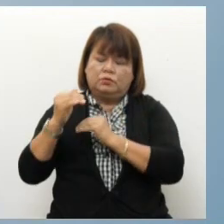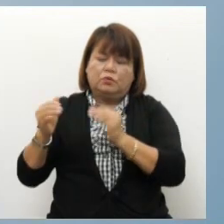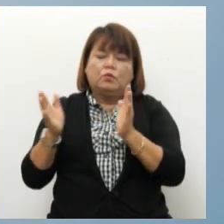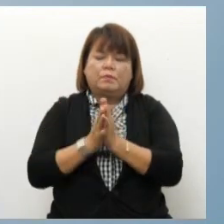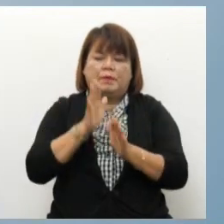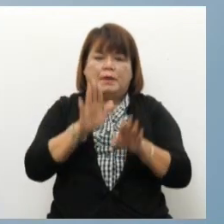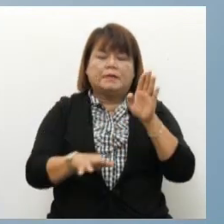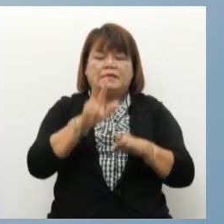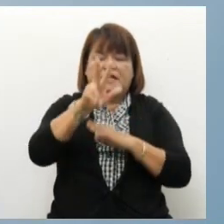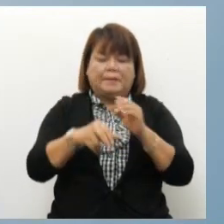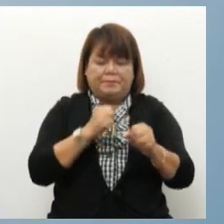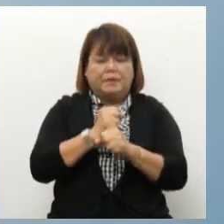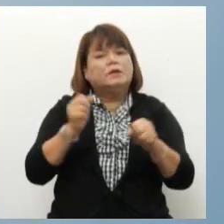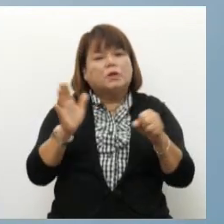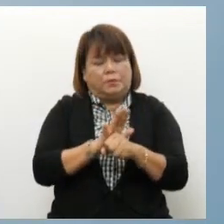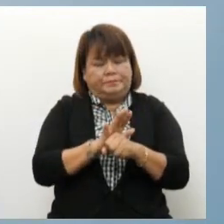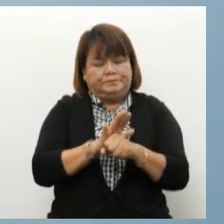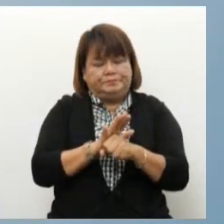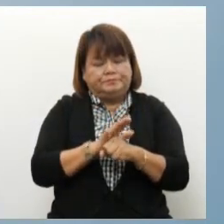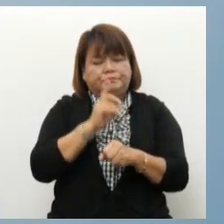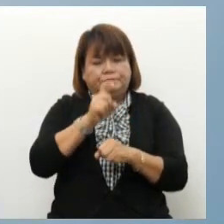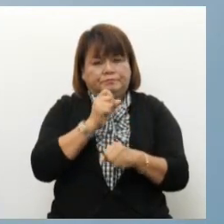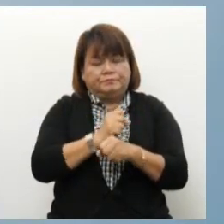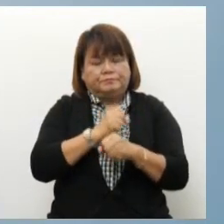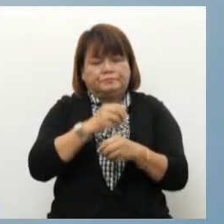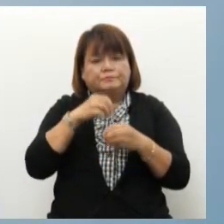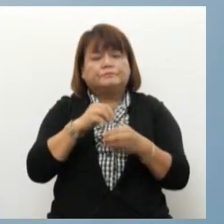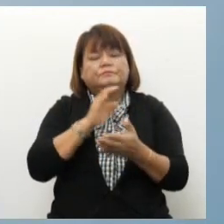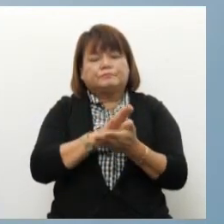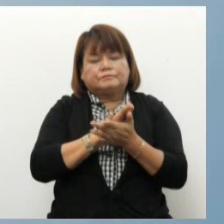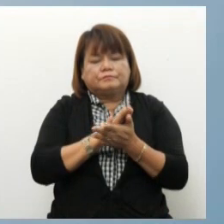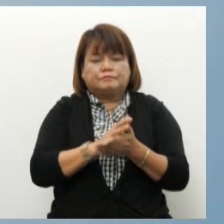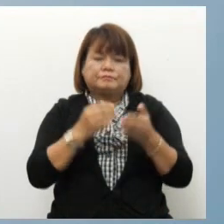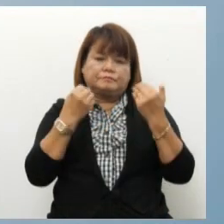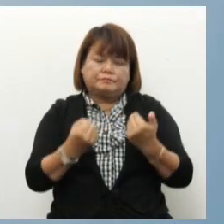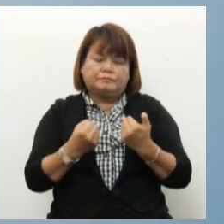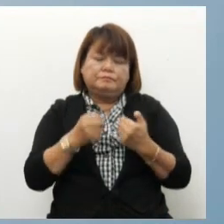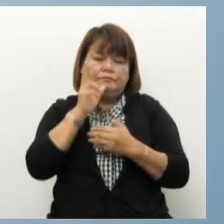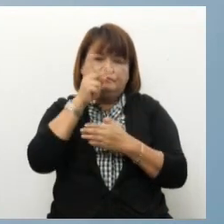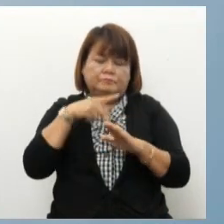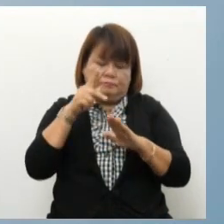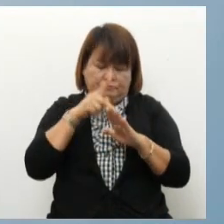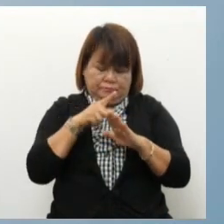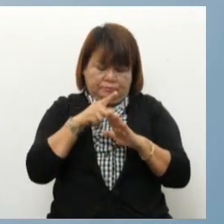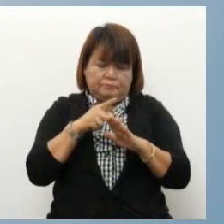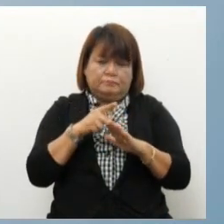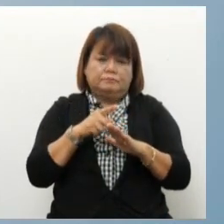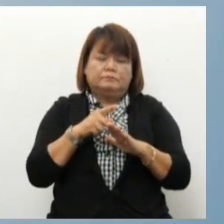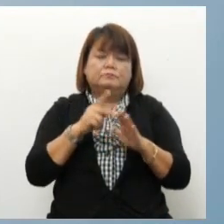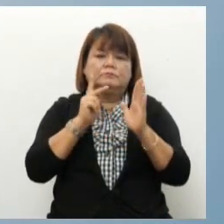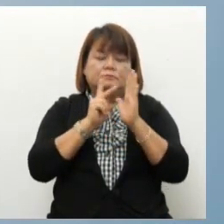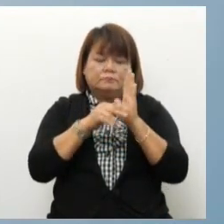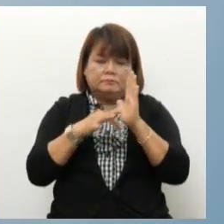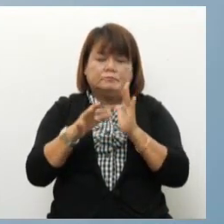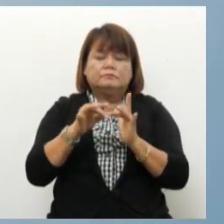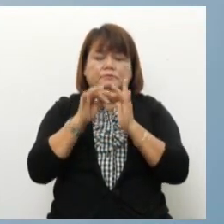ได้ครบ3ปีอันนี้คือสิ่งที่อยู่ในเขตพื้นที่แต่สำหรับการศึกษาพิเศษ